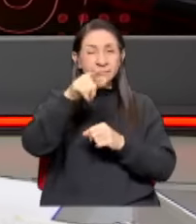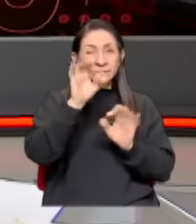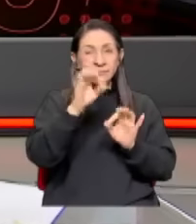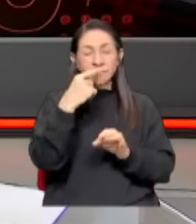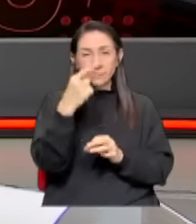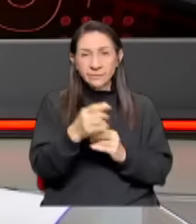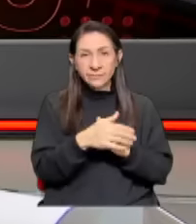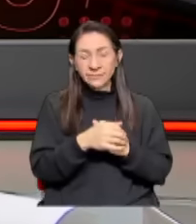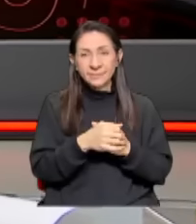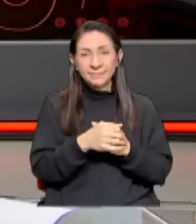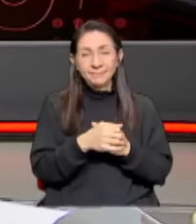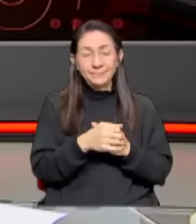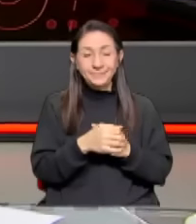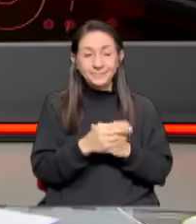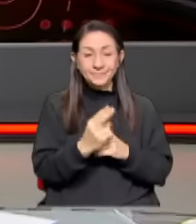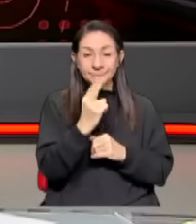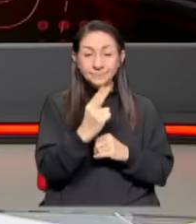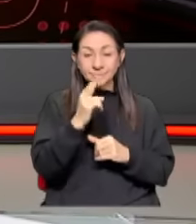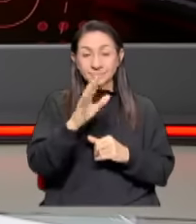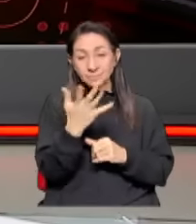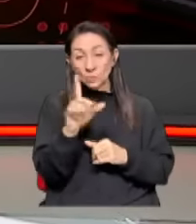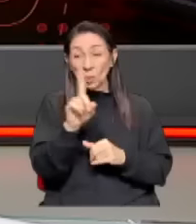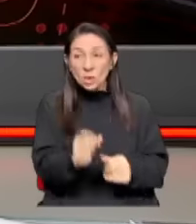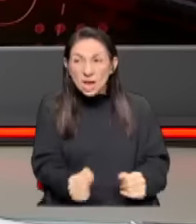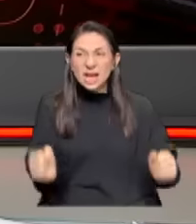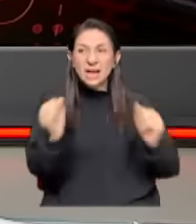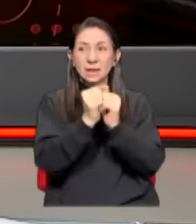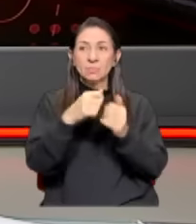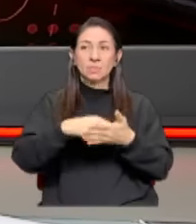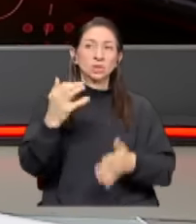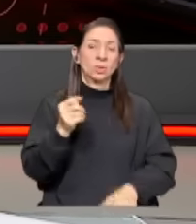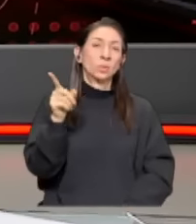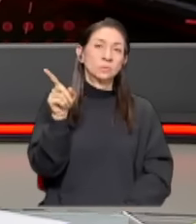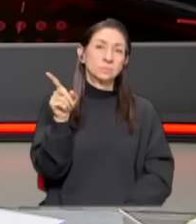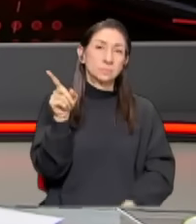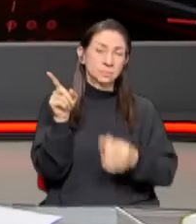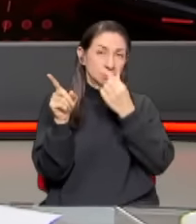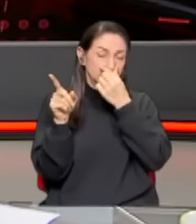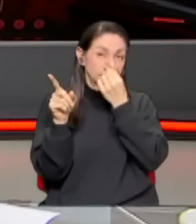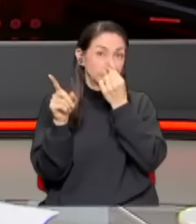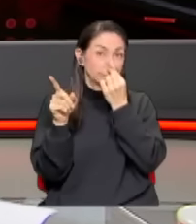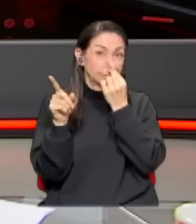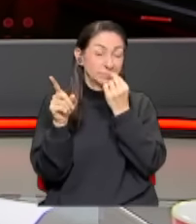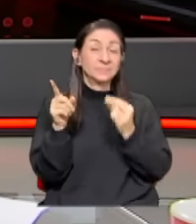şöyle söyleyeyim. 7 ile 10 kat fazla maaş alıyorlar.